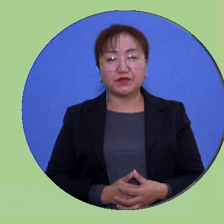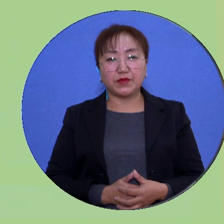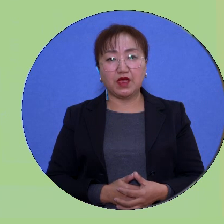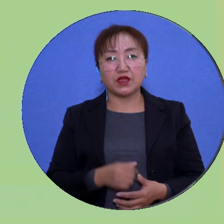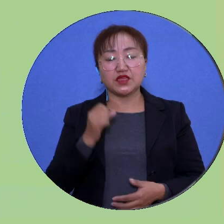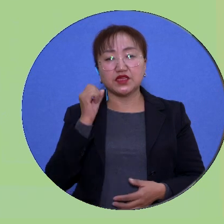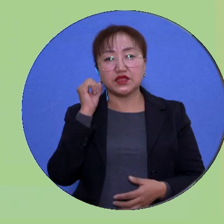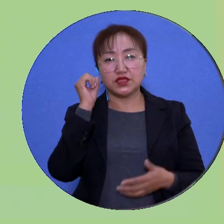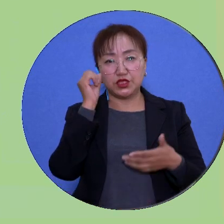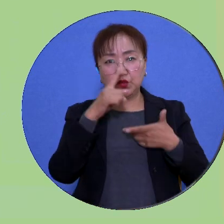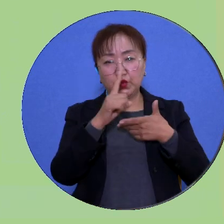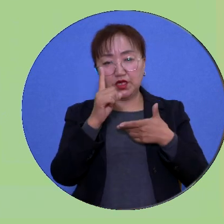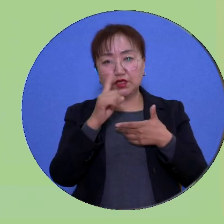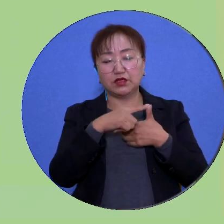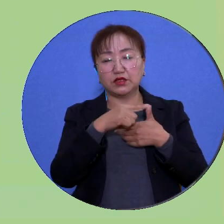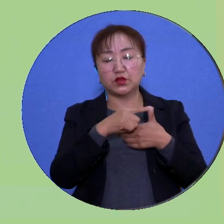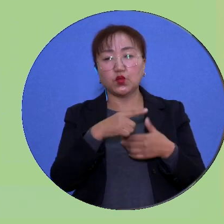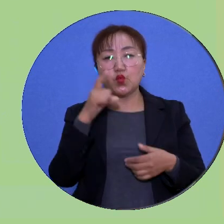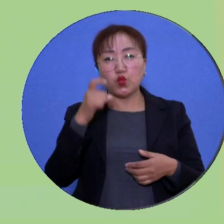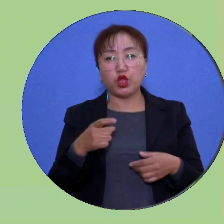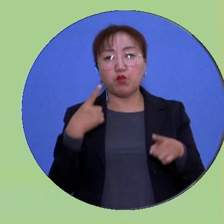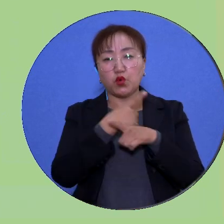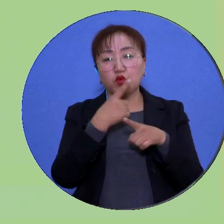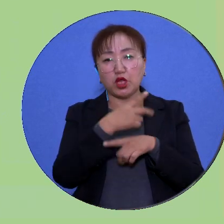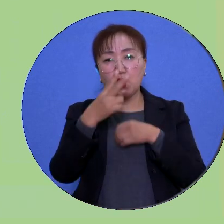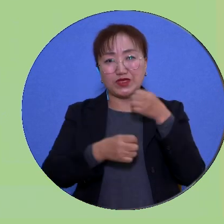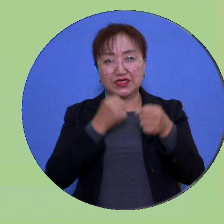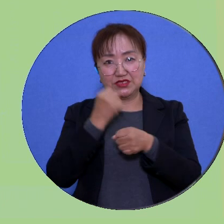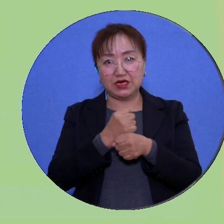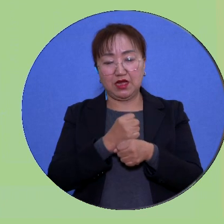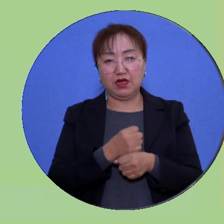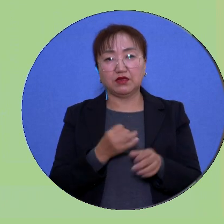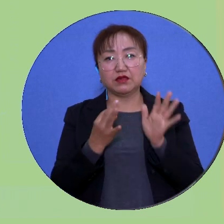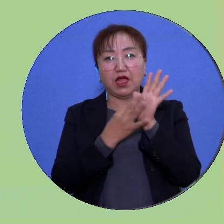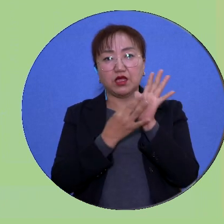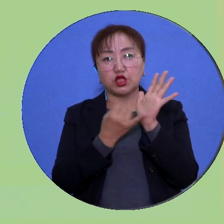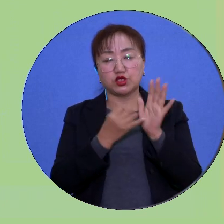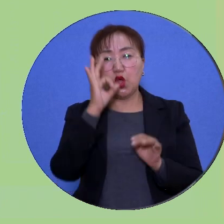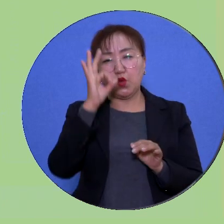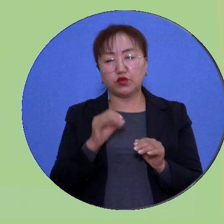པའི